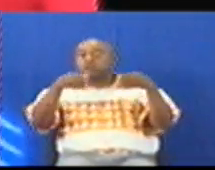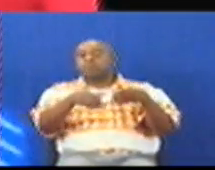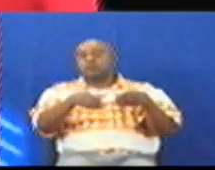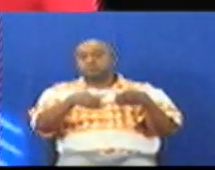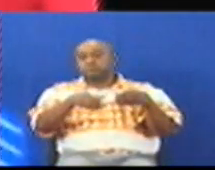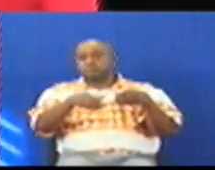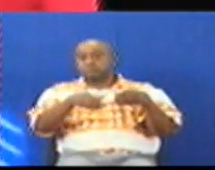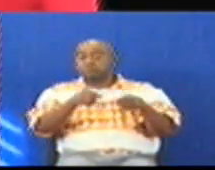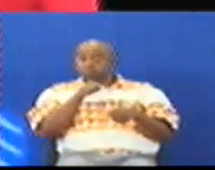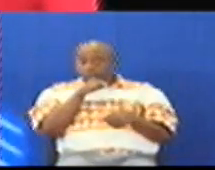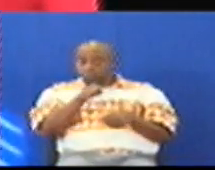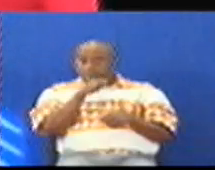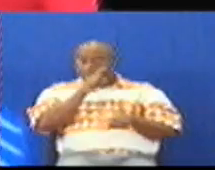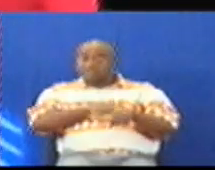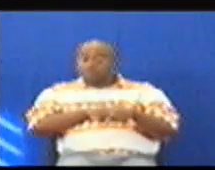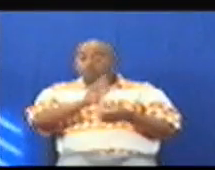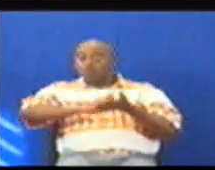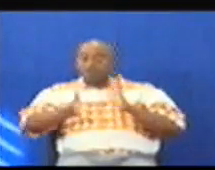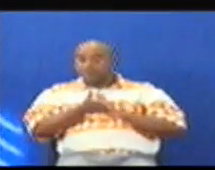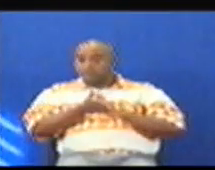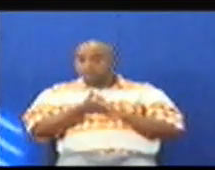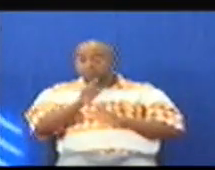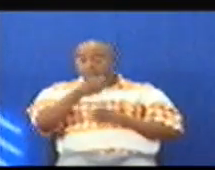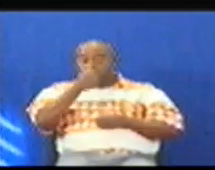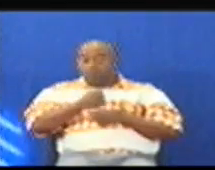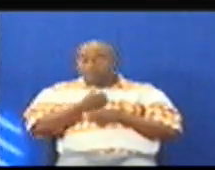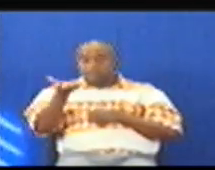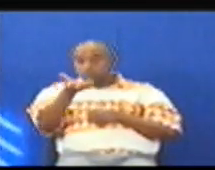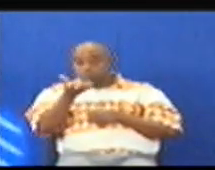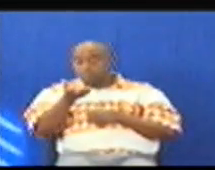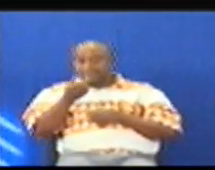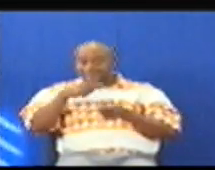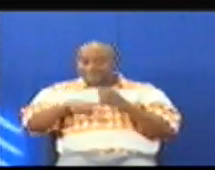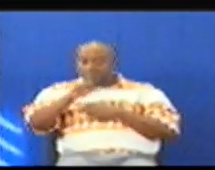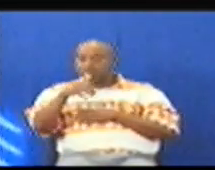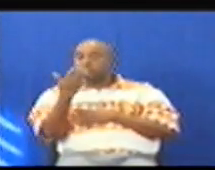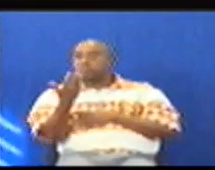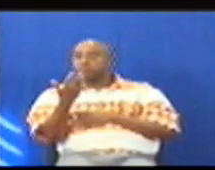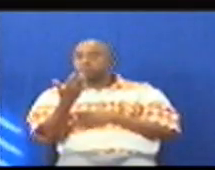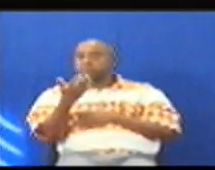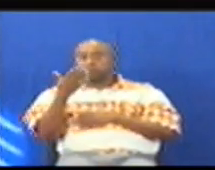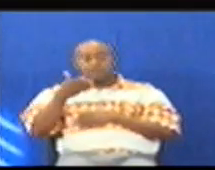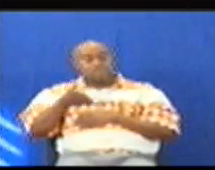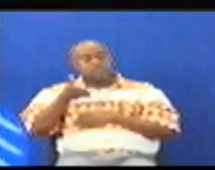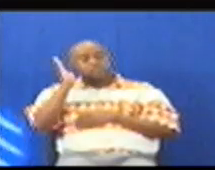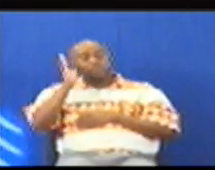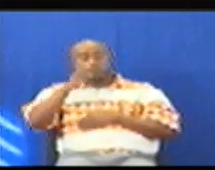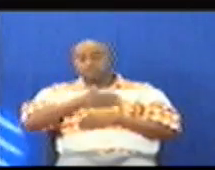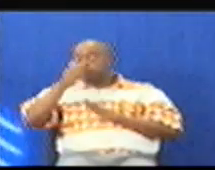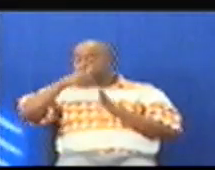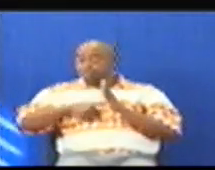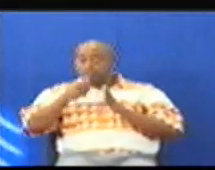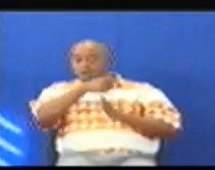mwafaka watumishi wetu wa umma tumekaa katika kipindi kisichopungua miaka mitano. Serikali yetu chini ya jemedari wetu Rais